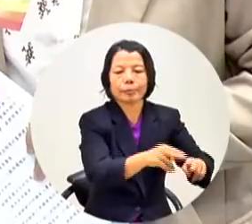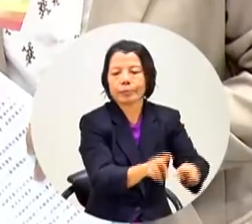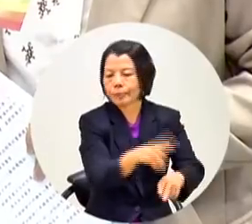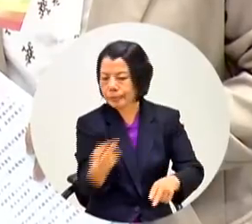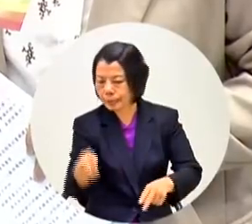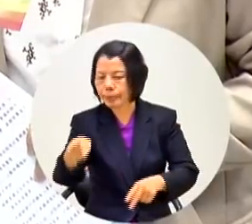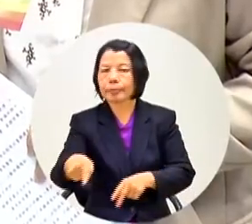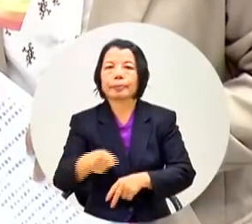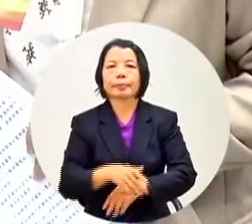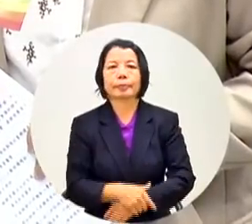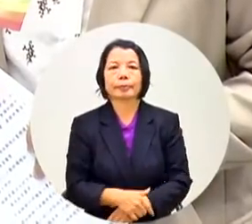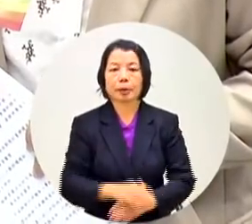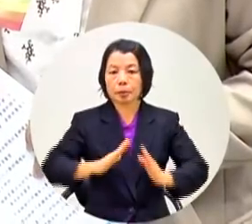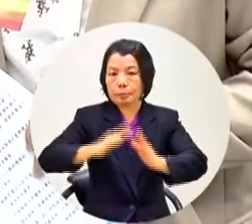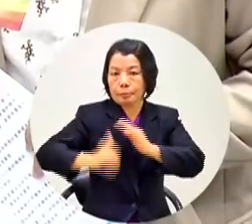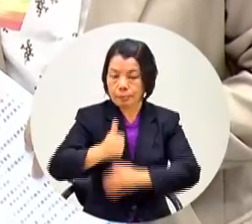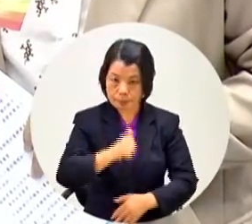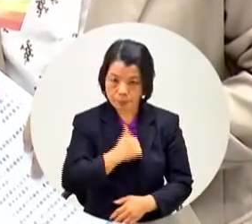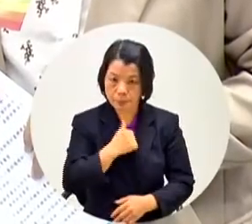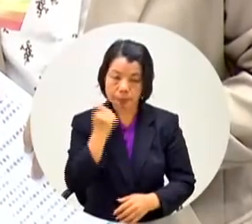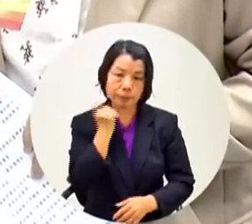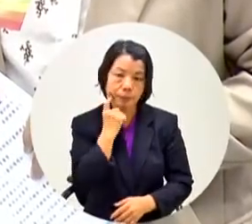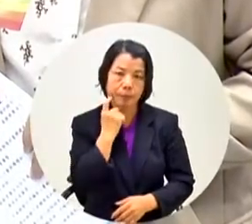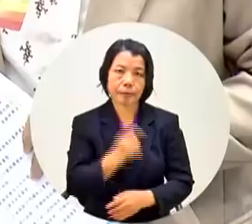那 现在回答吗，市长？